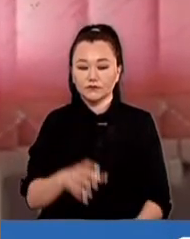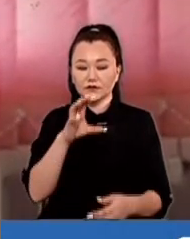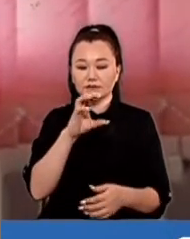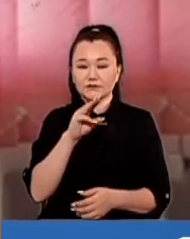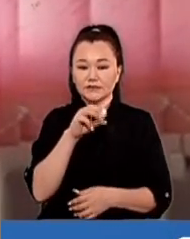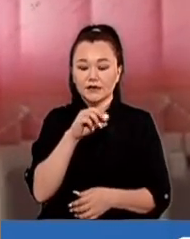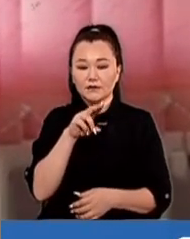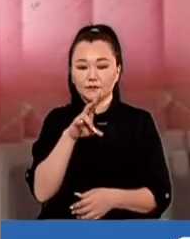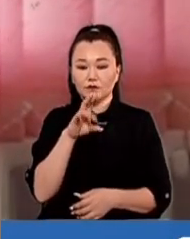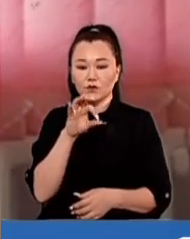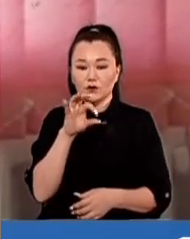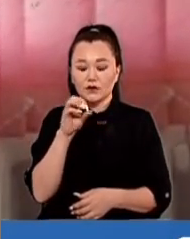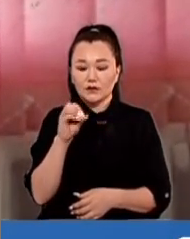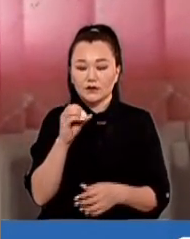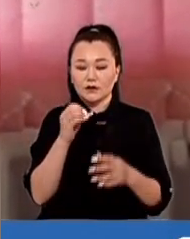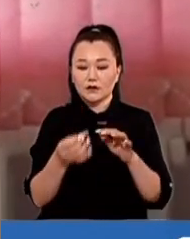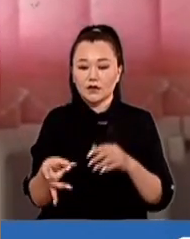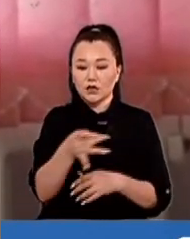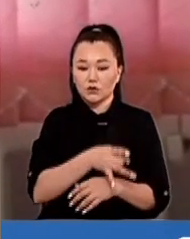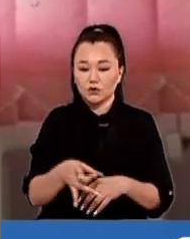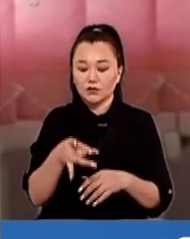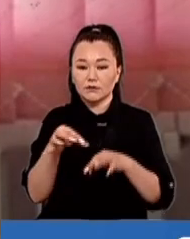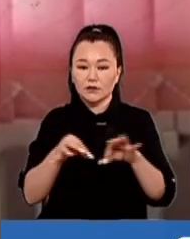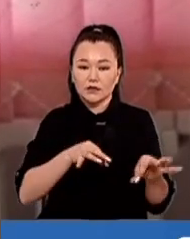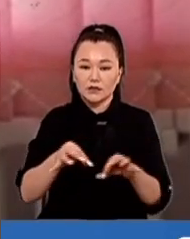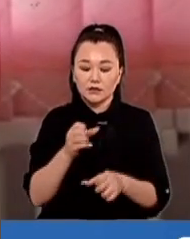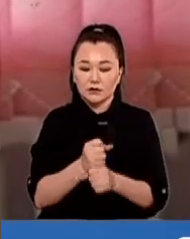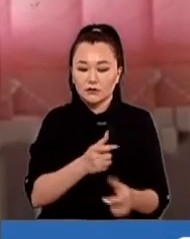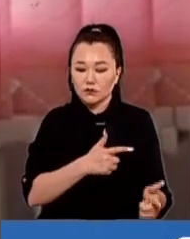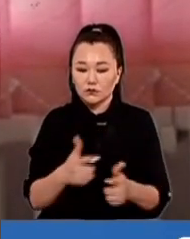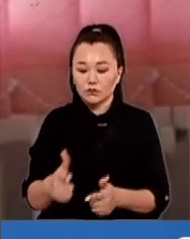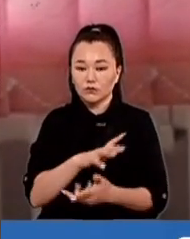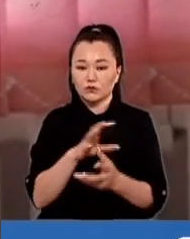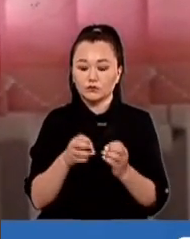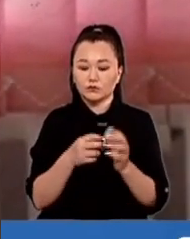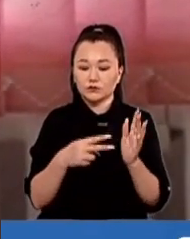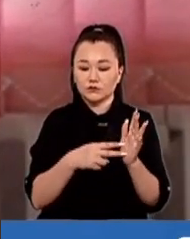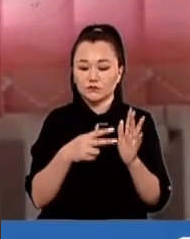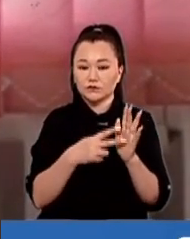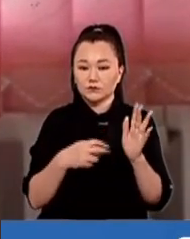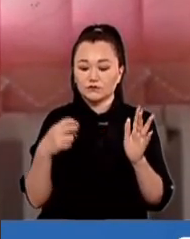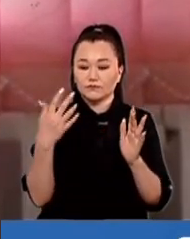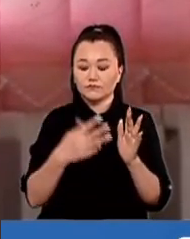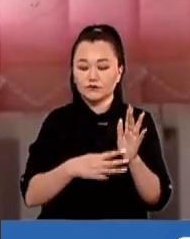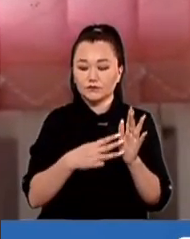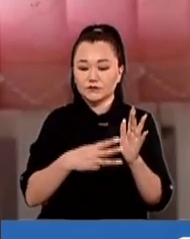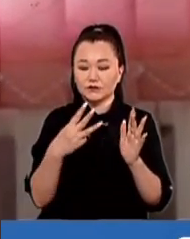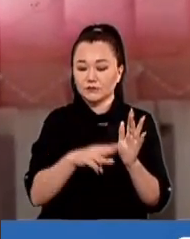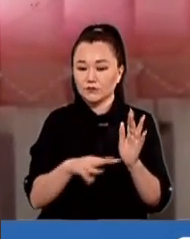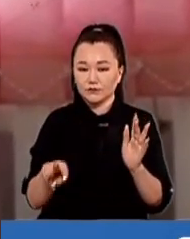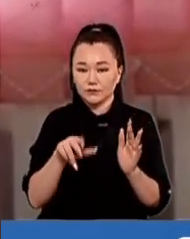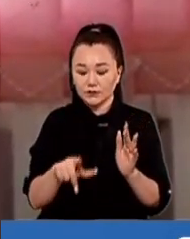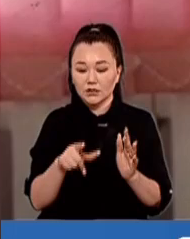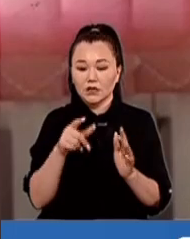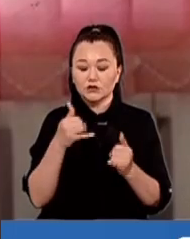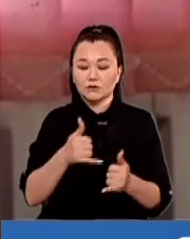Глубоковского района проект разработан. Общей стоимостью 783 миллиона тенге. В